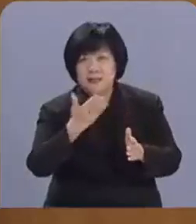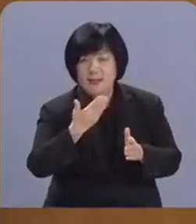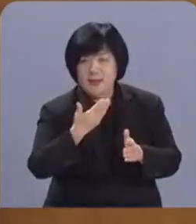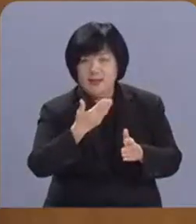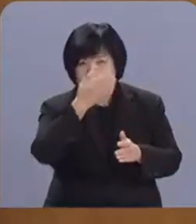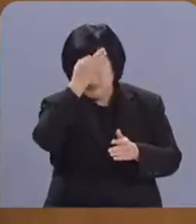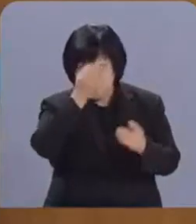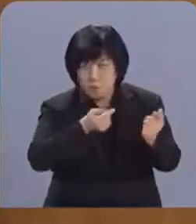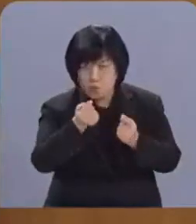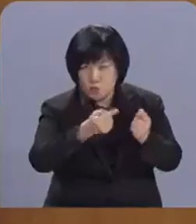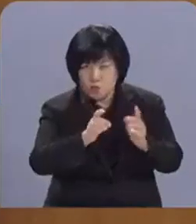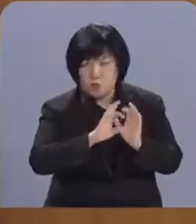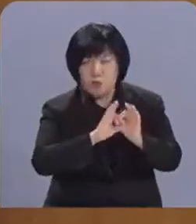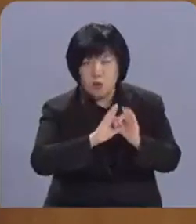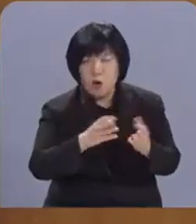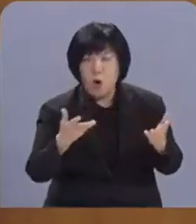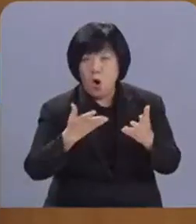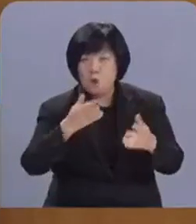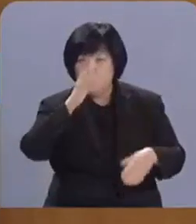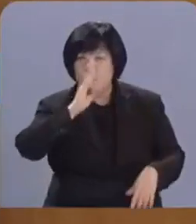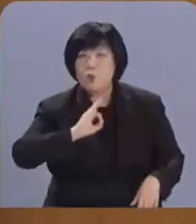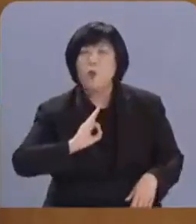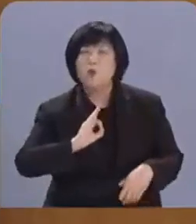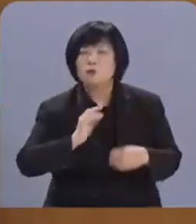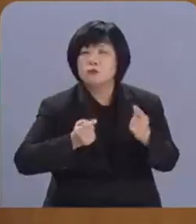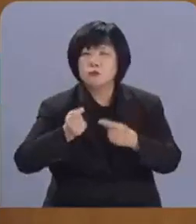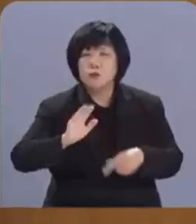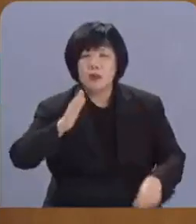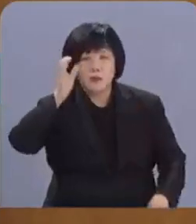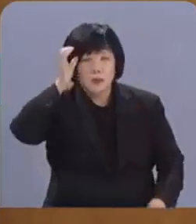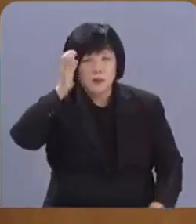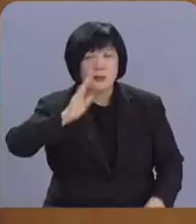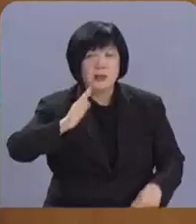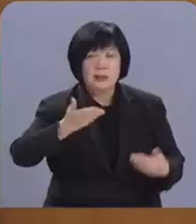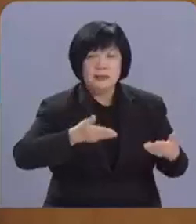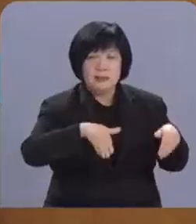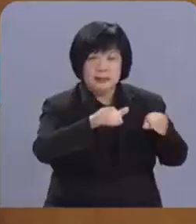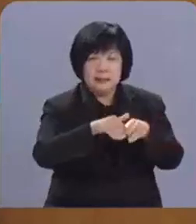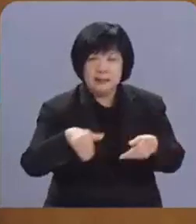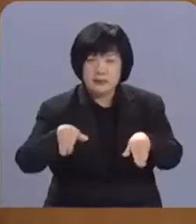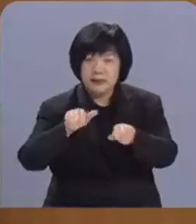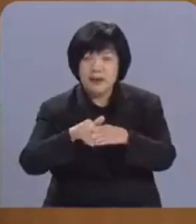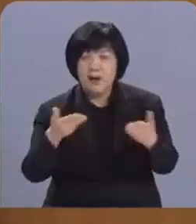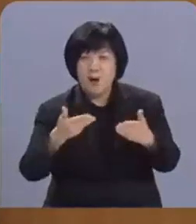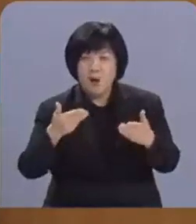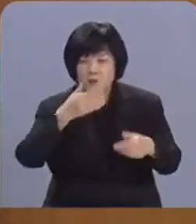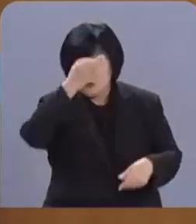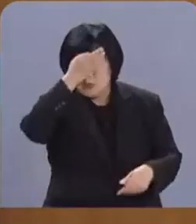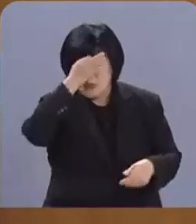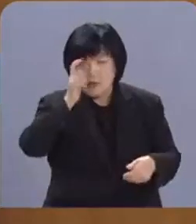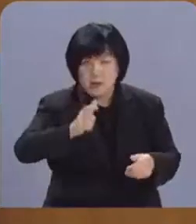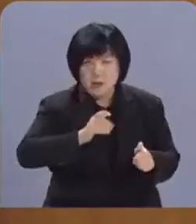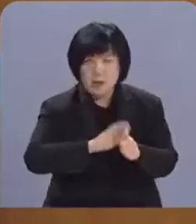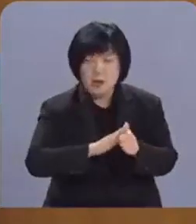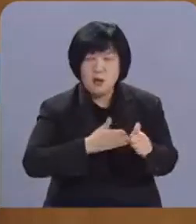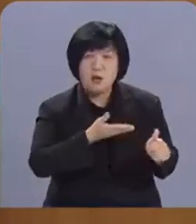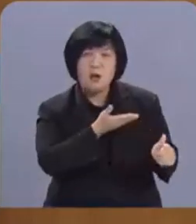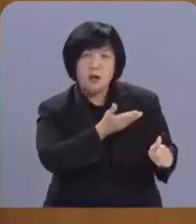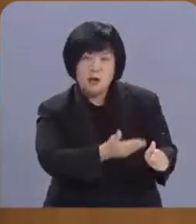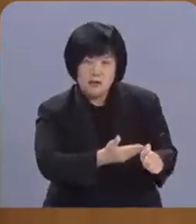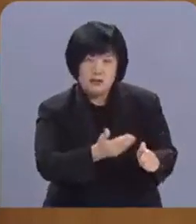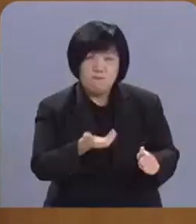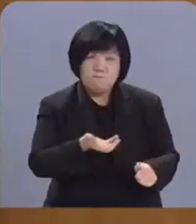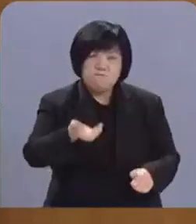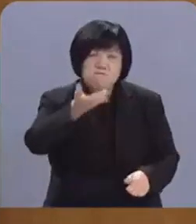우리 업무의 효율성이 증대될 것으로 보여지고 기관의 또 업무 기능을 강화를 함으로써 질 높은 우리 대시민